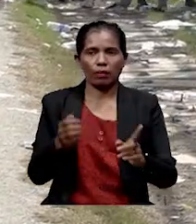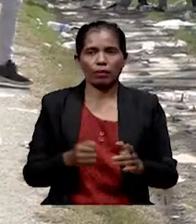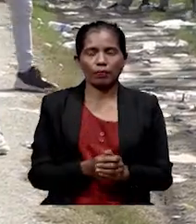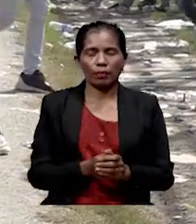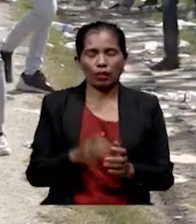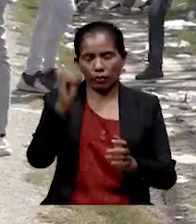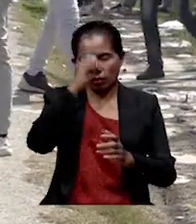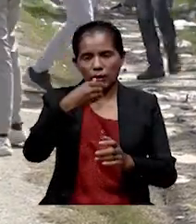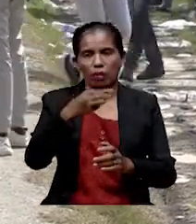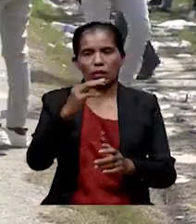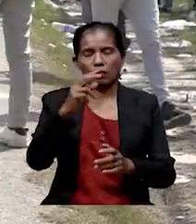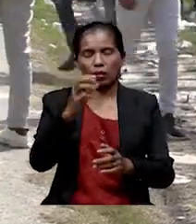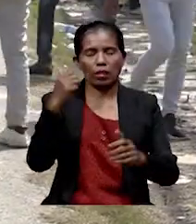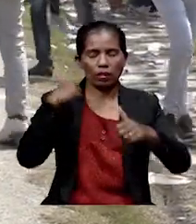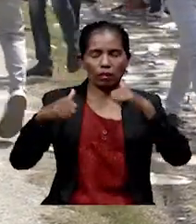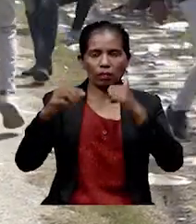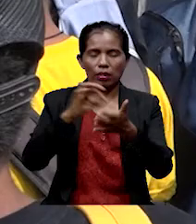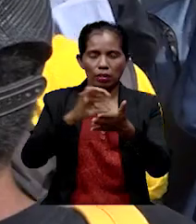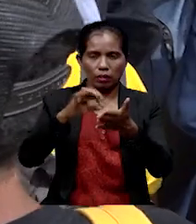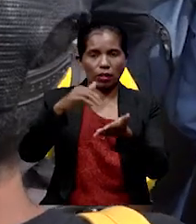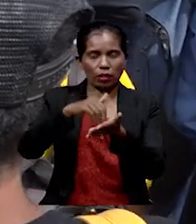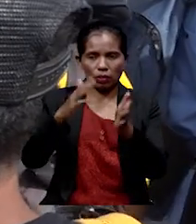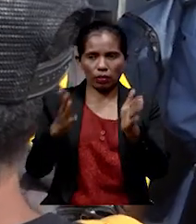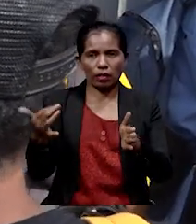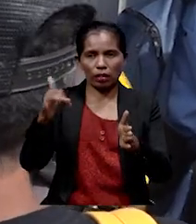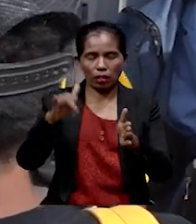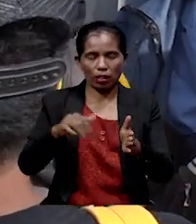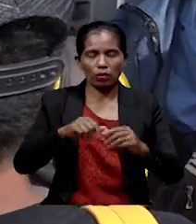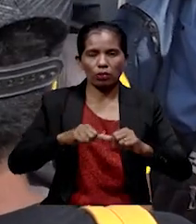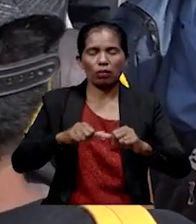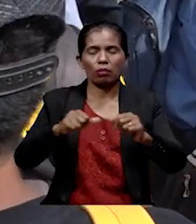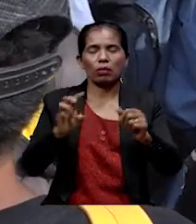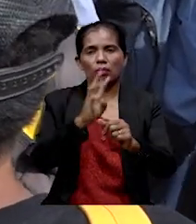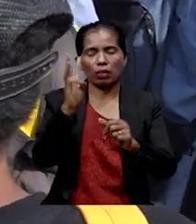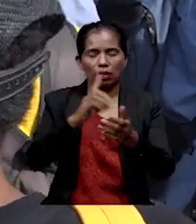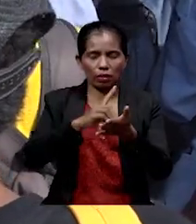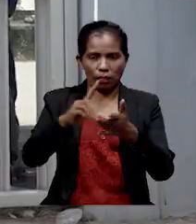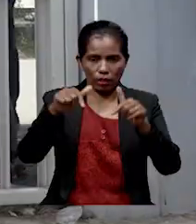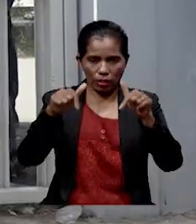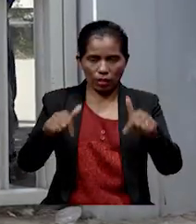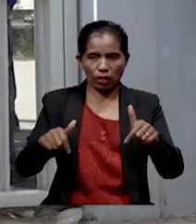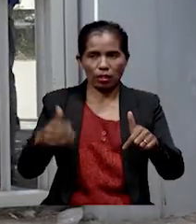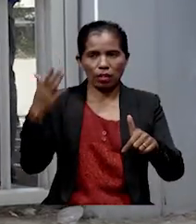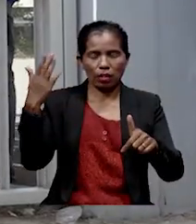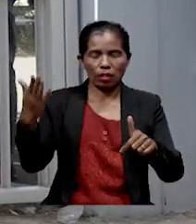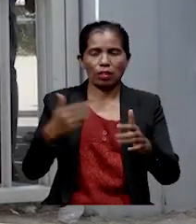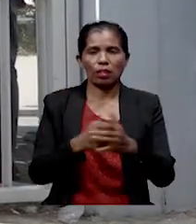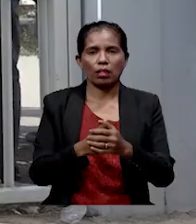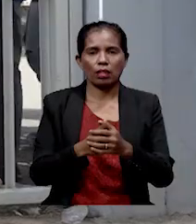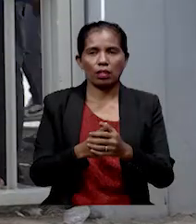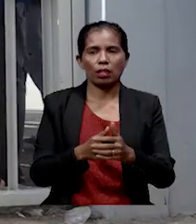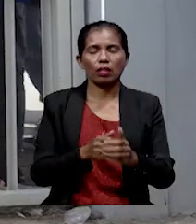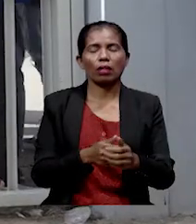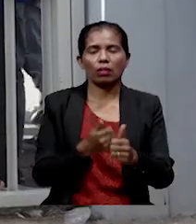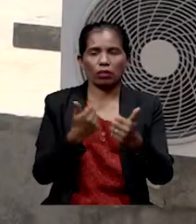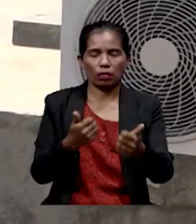Observasi ang jemeni no takatak atividad di registrasi ang estudante sira kontinua iha kuarta semana ne iha resintu di resang nasional emprego exterior lau